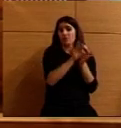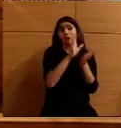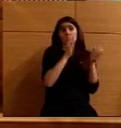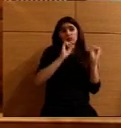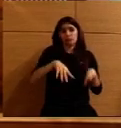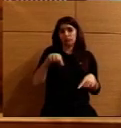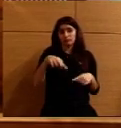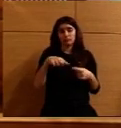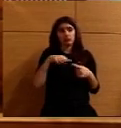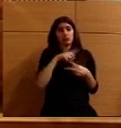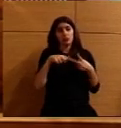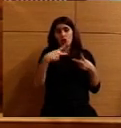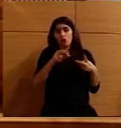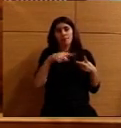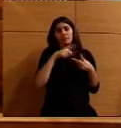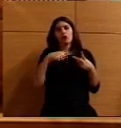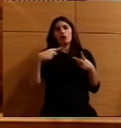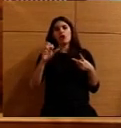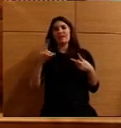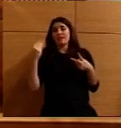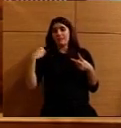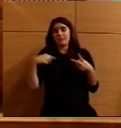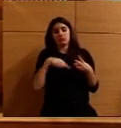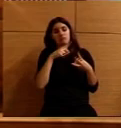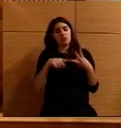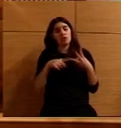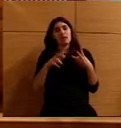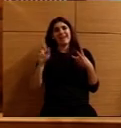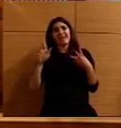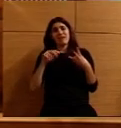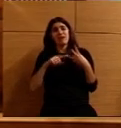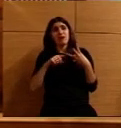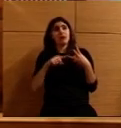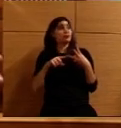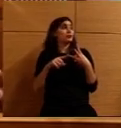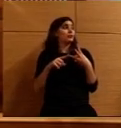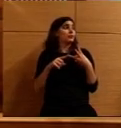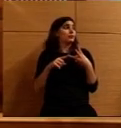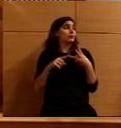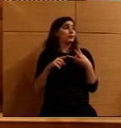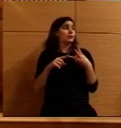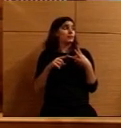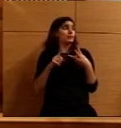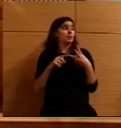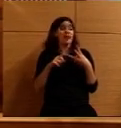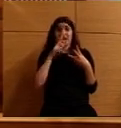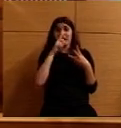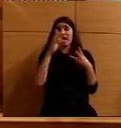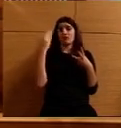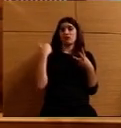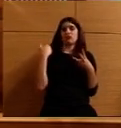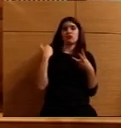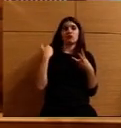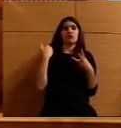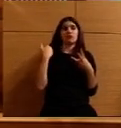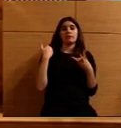la present. El mateix en Godelleta, i Rafael Guarab, que sols tenia la part executiva, feia un any que